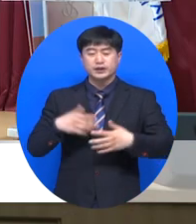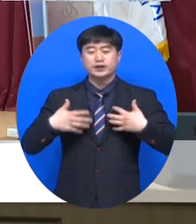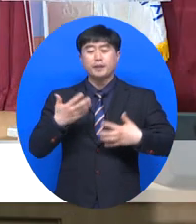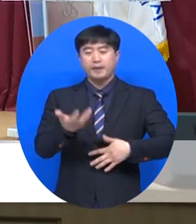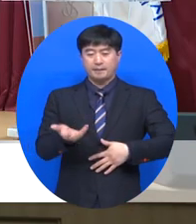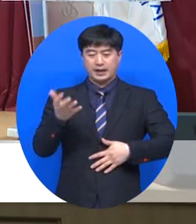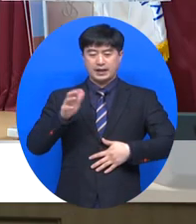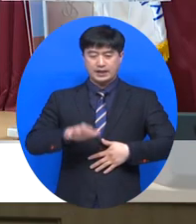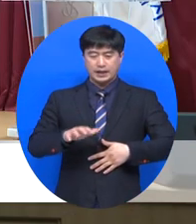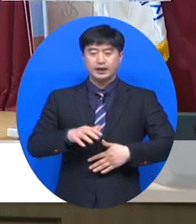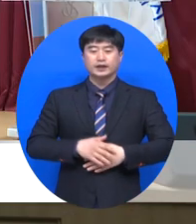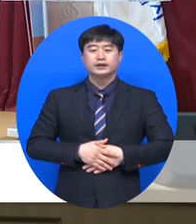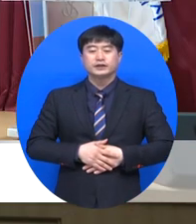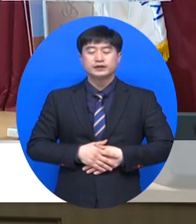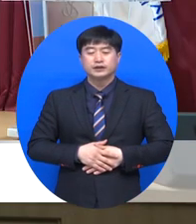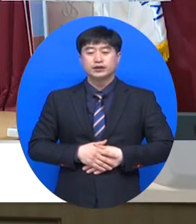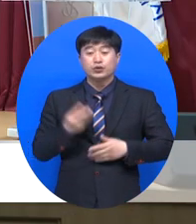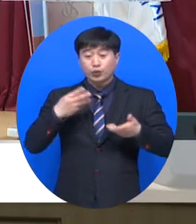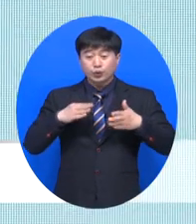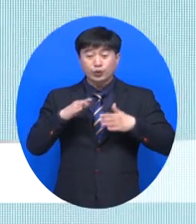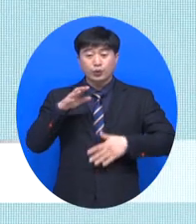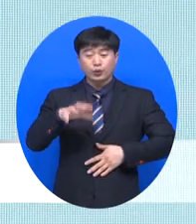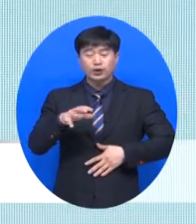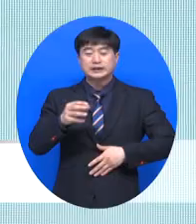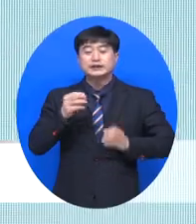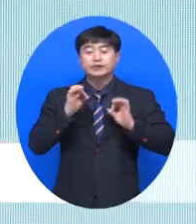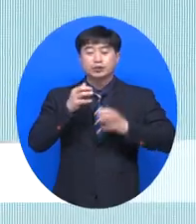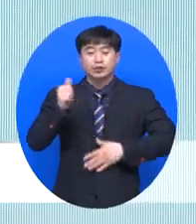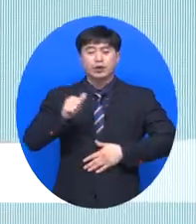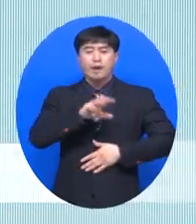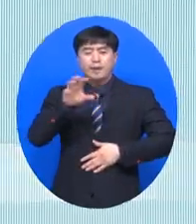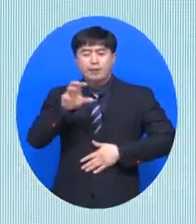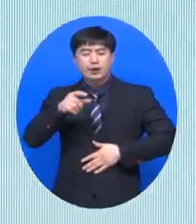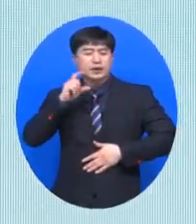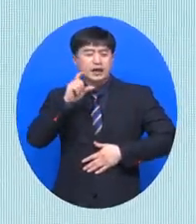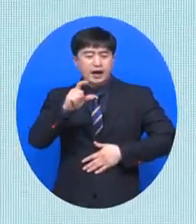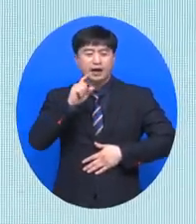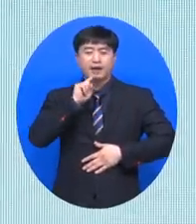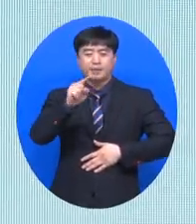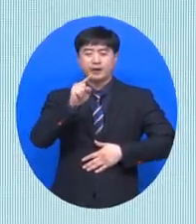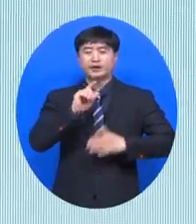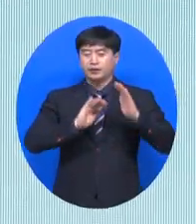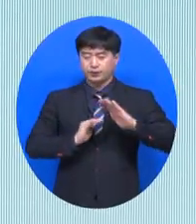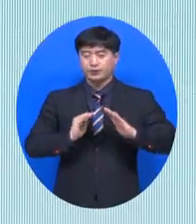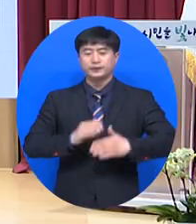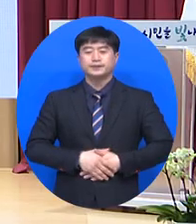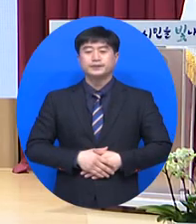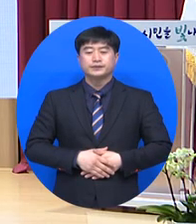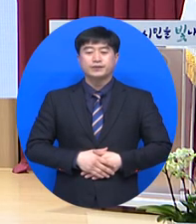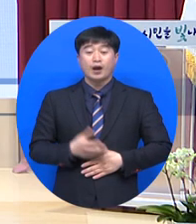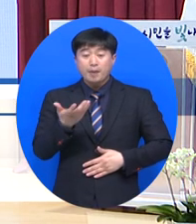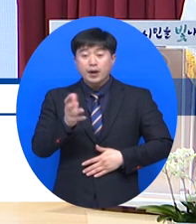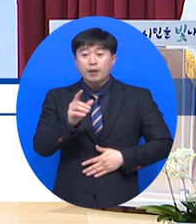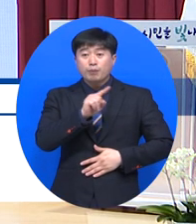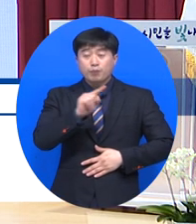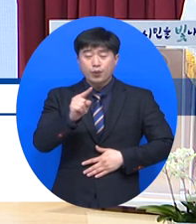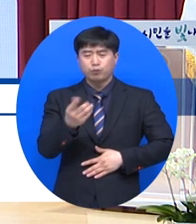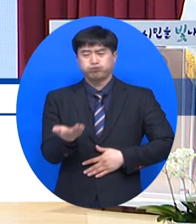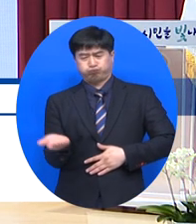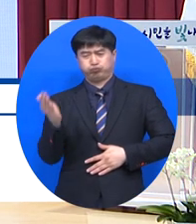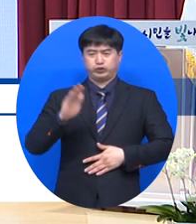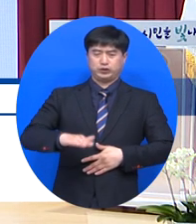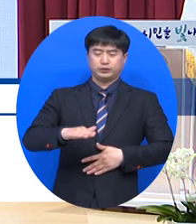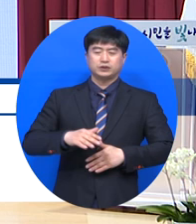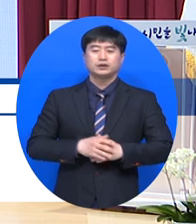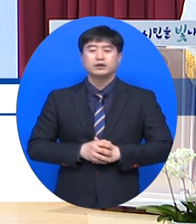유쾌한 반란이었습니다. 경기도에서도 김 지사가 반복해 강조하고 있는 메시지입니다. 반란은 무엇인가 뒤집는